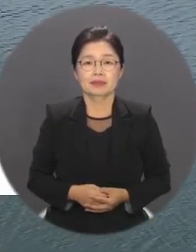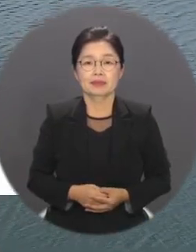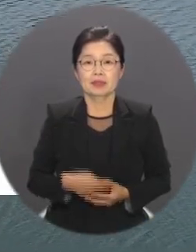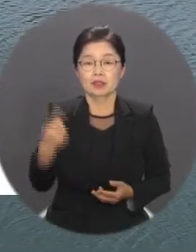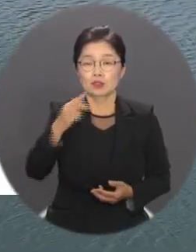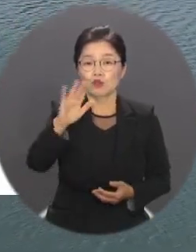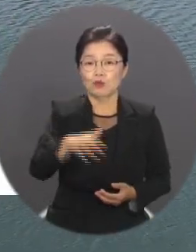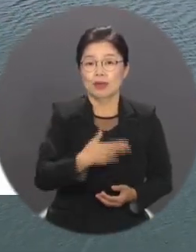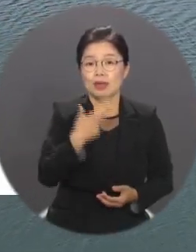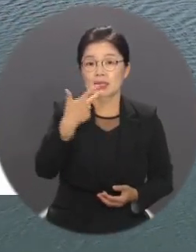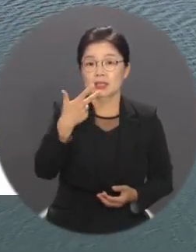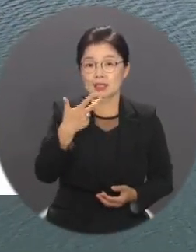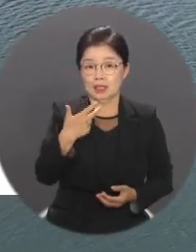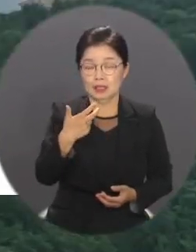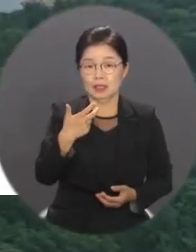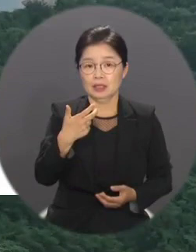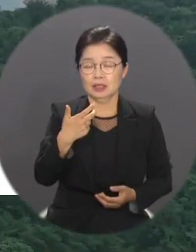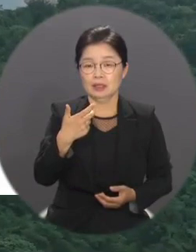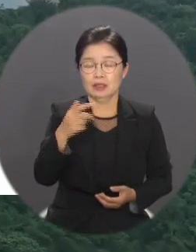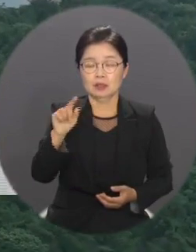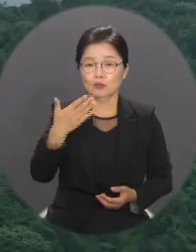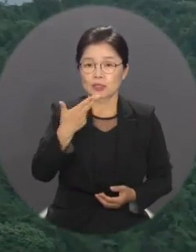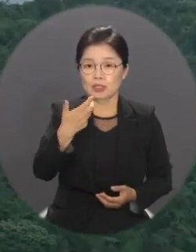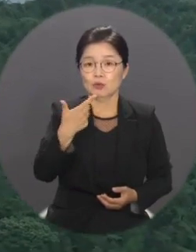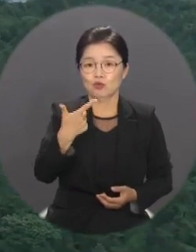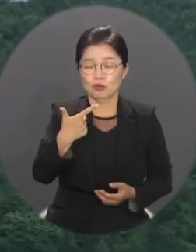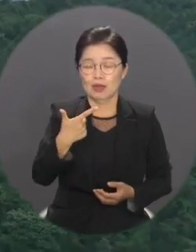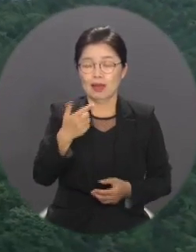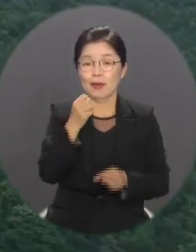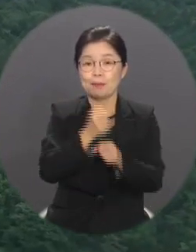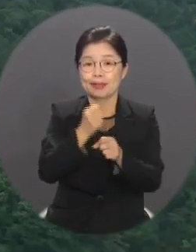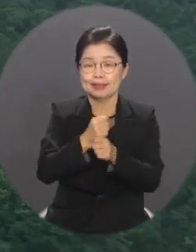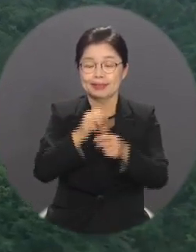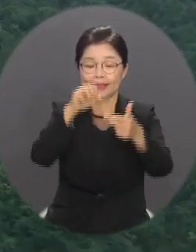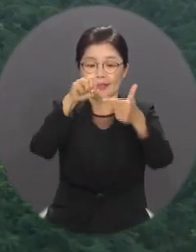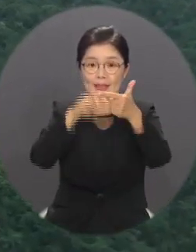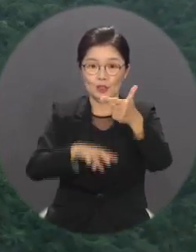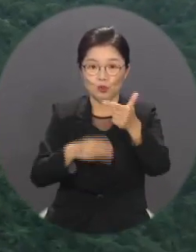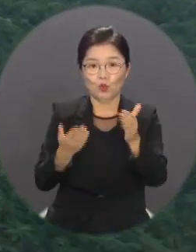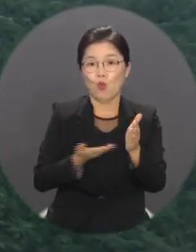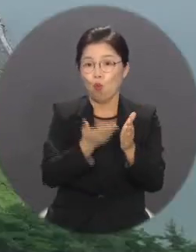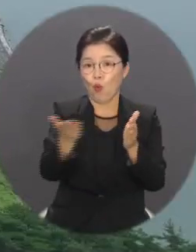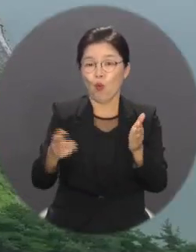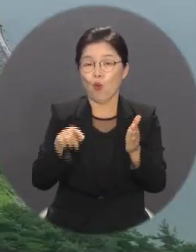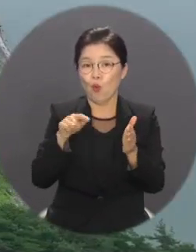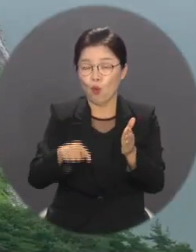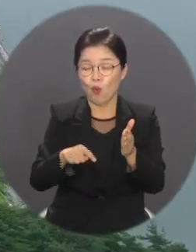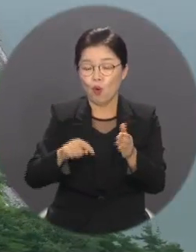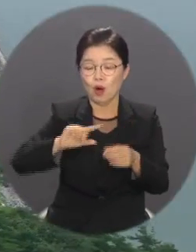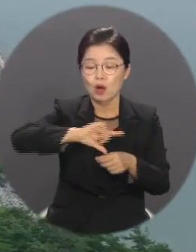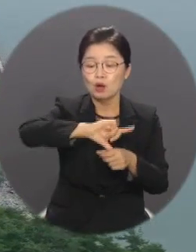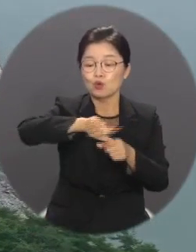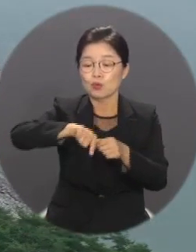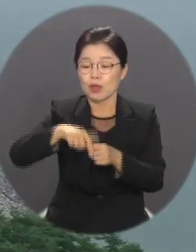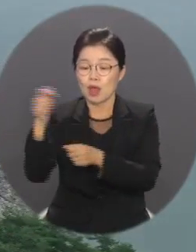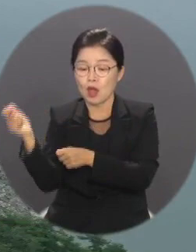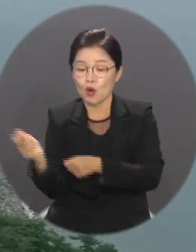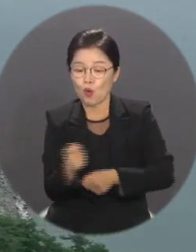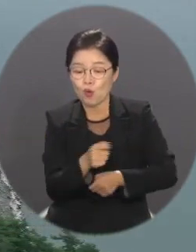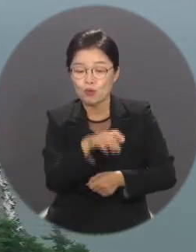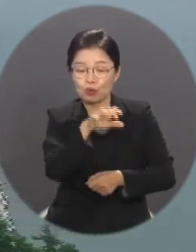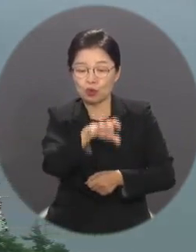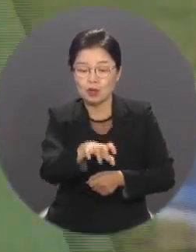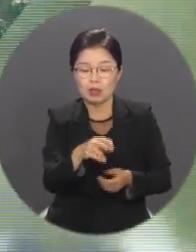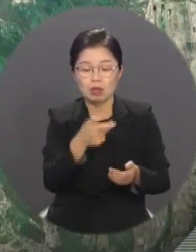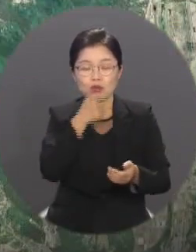1976년 만들어진 국내 최대규모의 농업용 저수지 나 줍니다 나 주어도 인근 골프장들이 의해 마다 물을 팔고